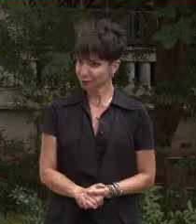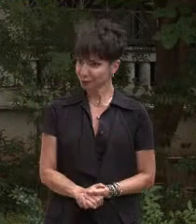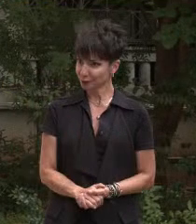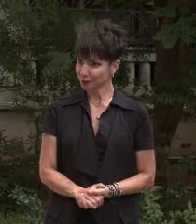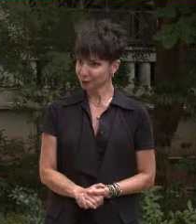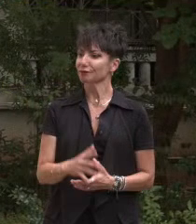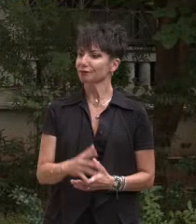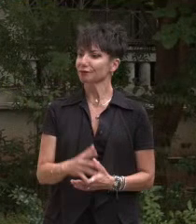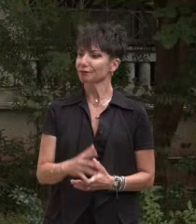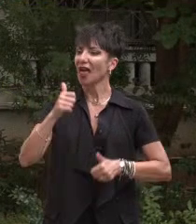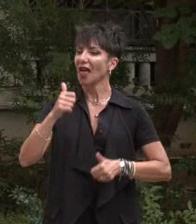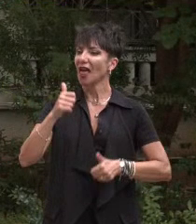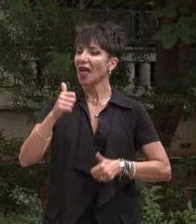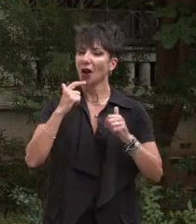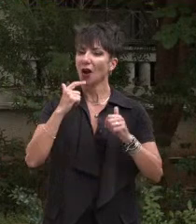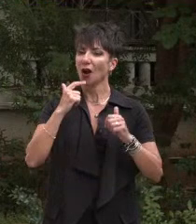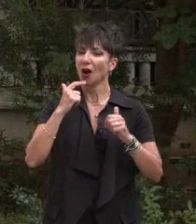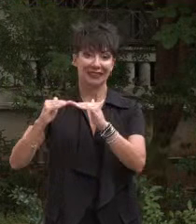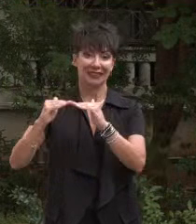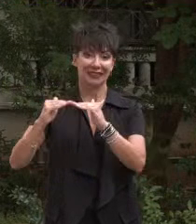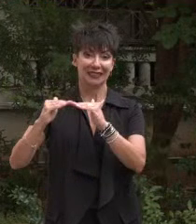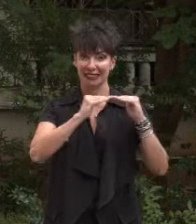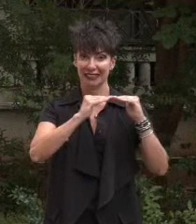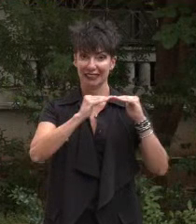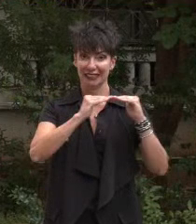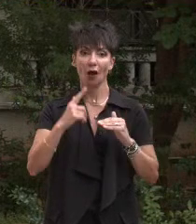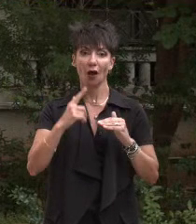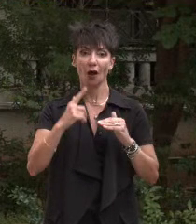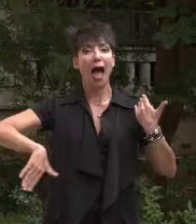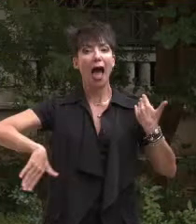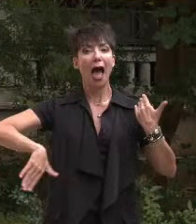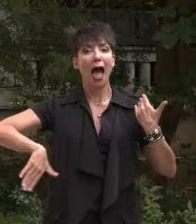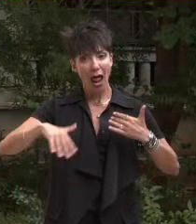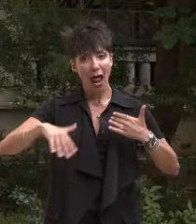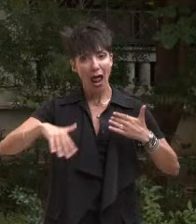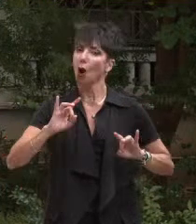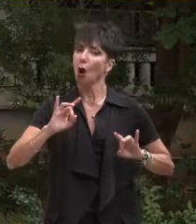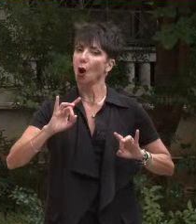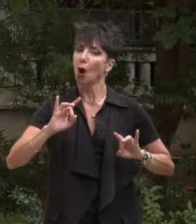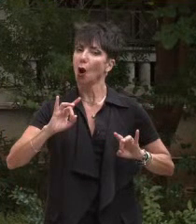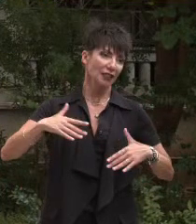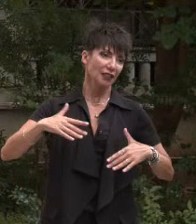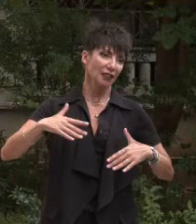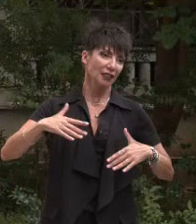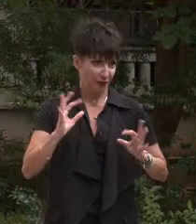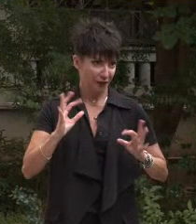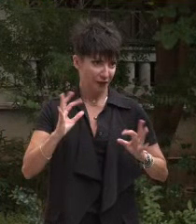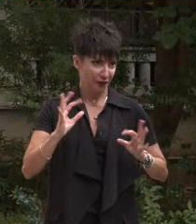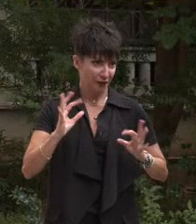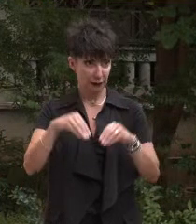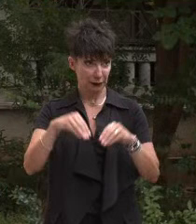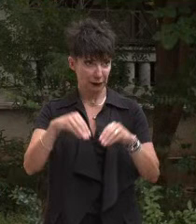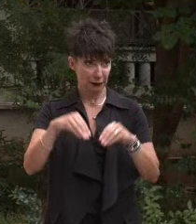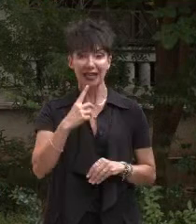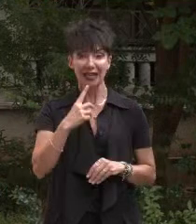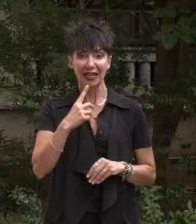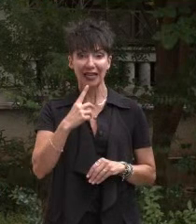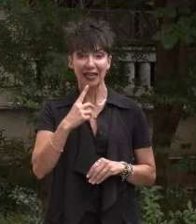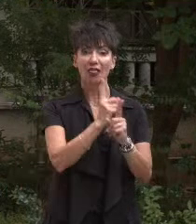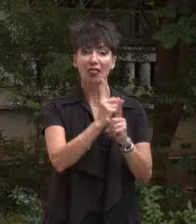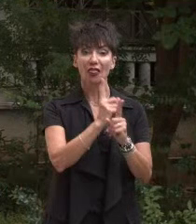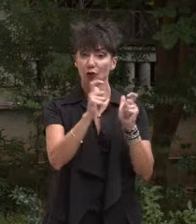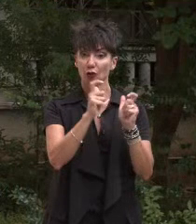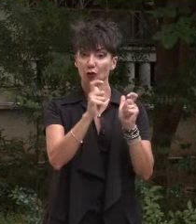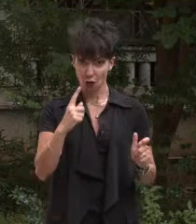Στο διαγωνισμό συμμετείχαν σε ισότιμη βάση μαθητές με αναπηρία και με χωρίς, και χωρίς αναπηρία φυσικά. Συμμετείχαν 3 ειδικά σχολεία